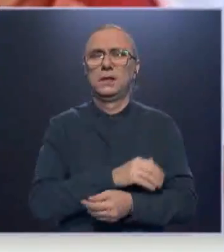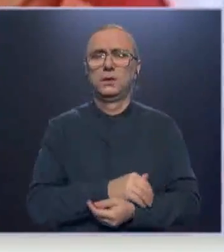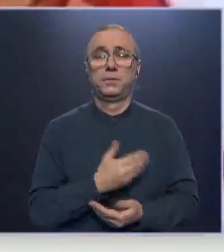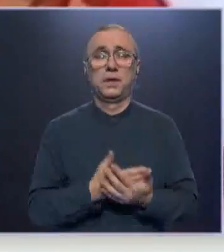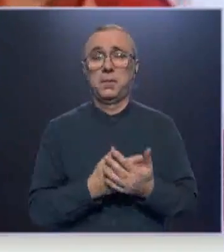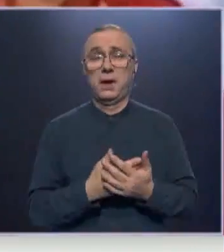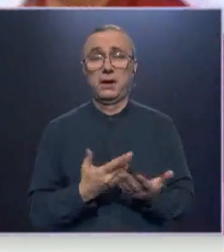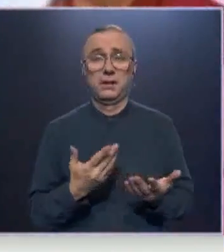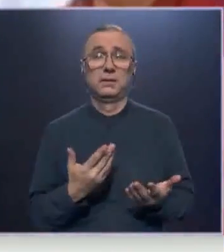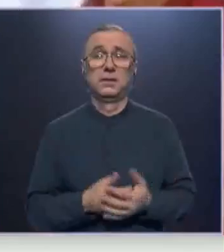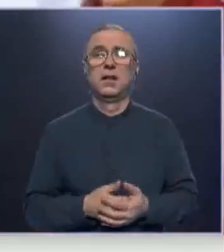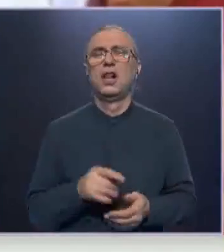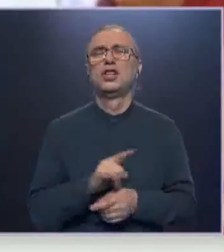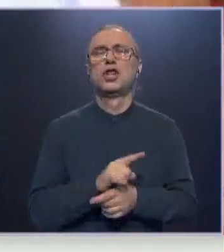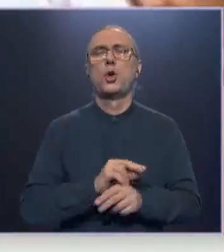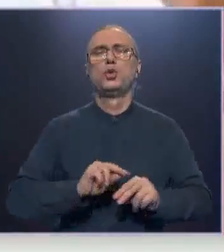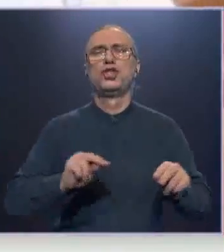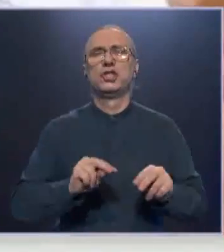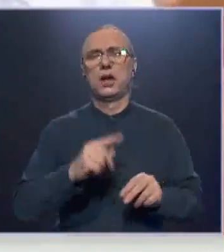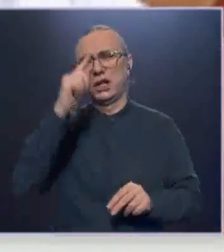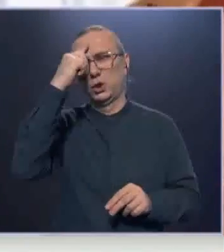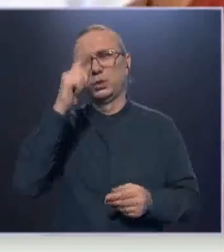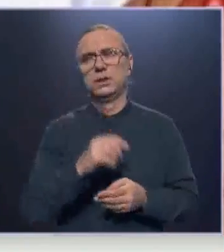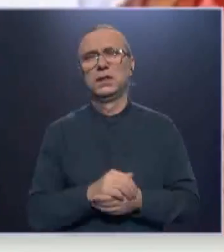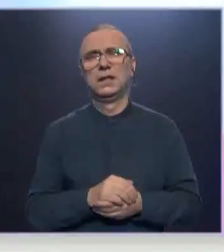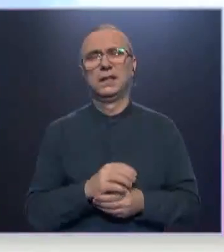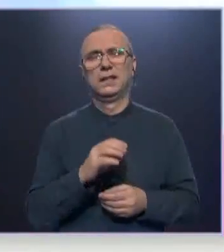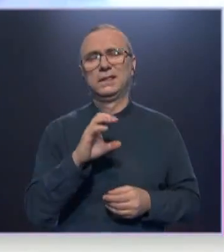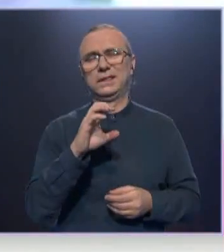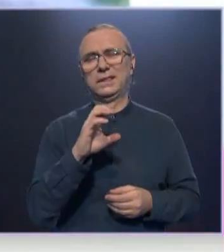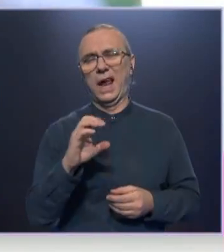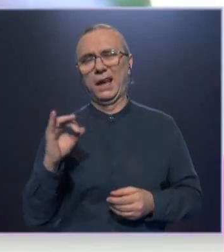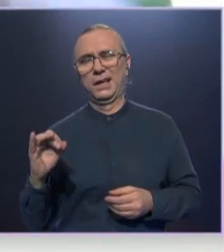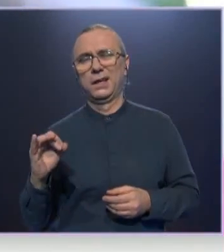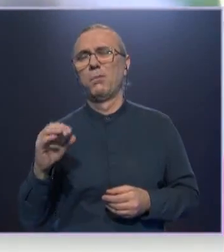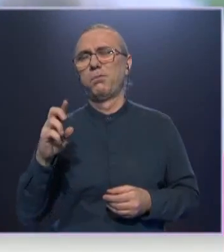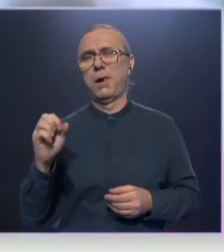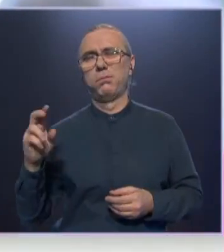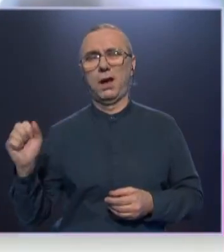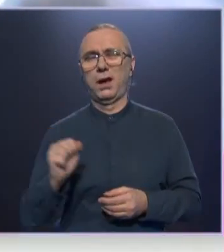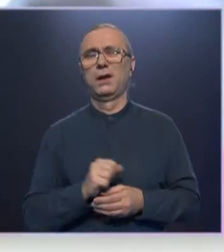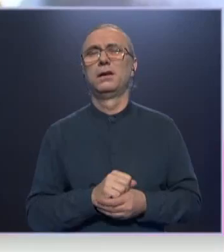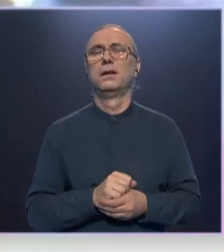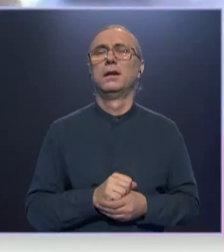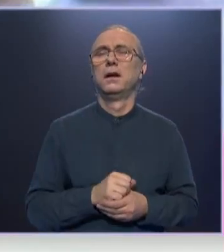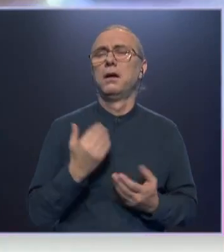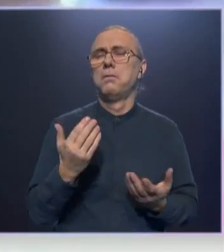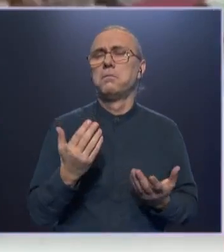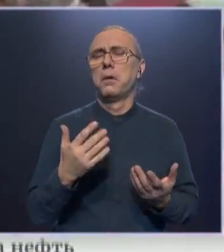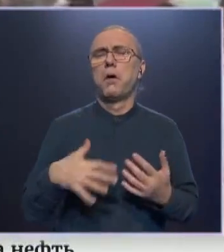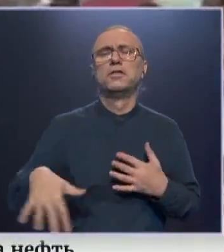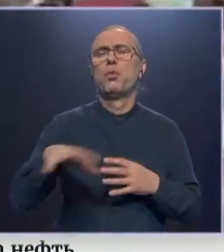совсем недавно лжеучитель индус Саибаба. Это невероятно, но по всему миру